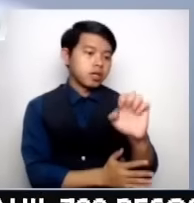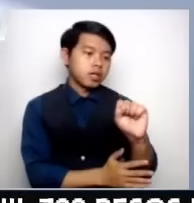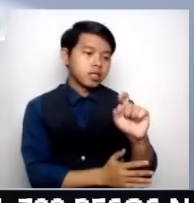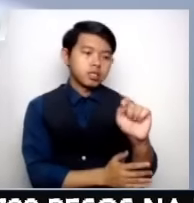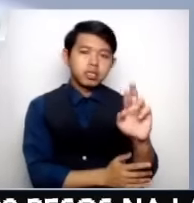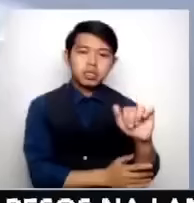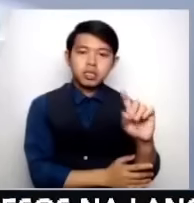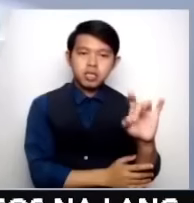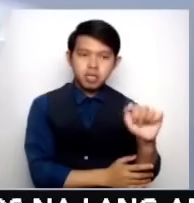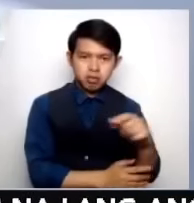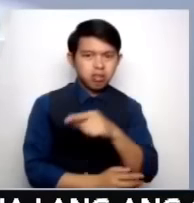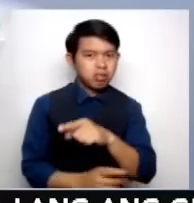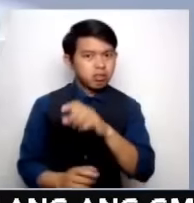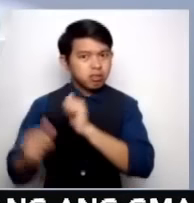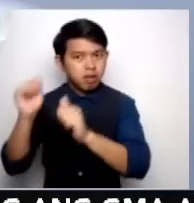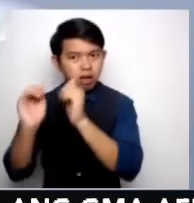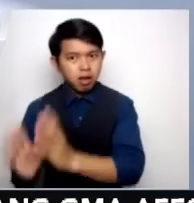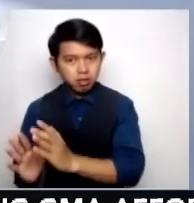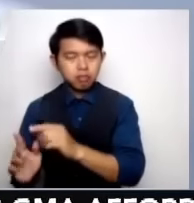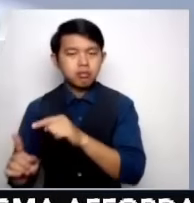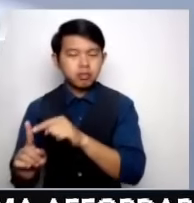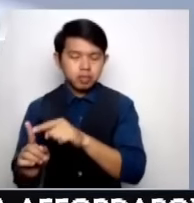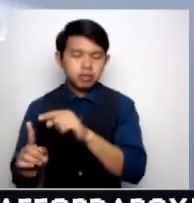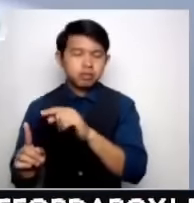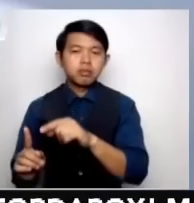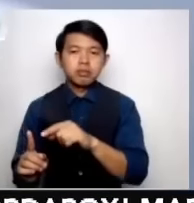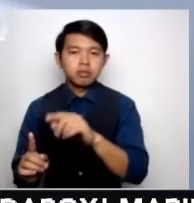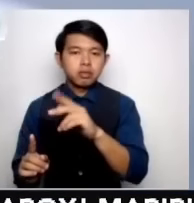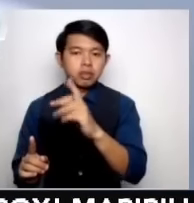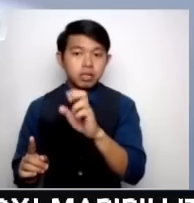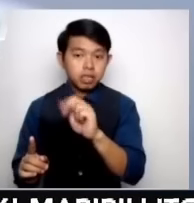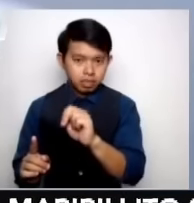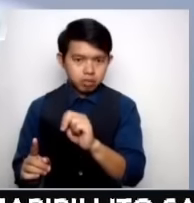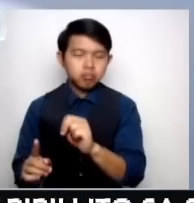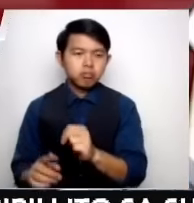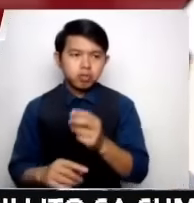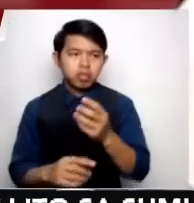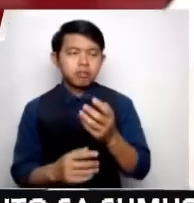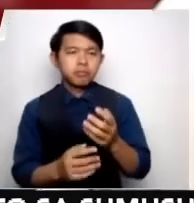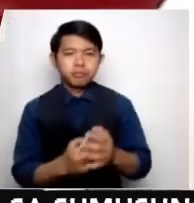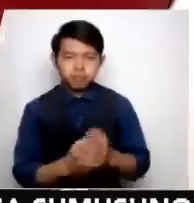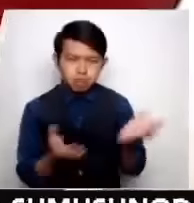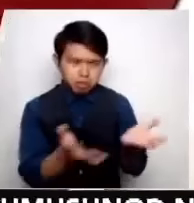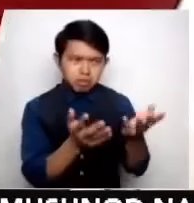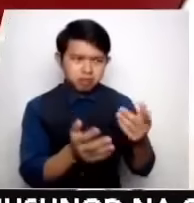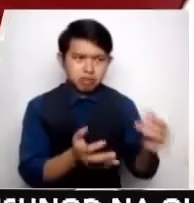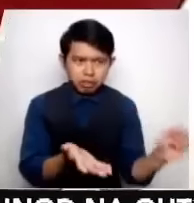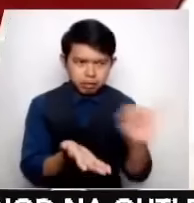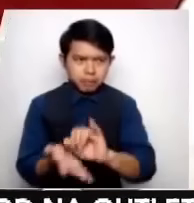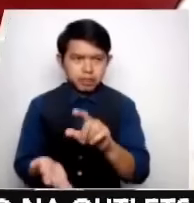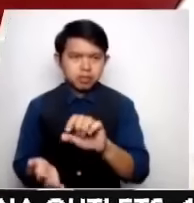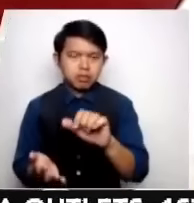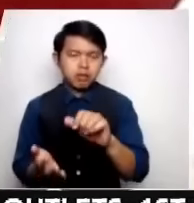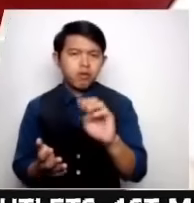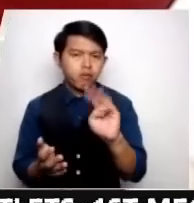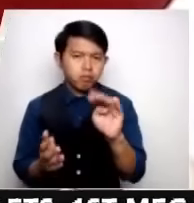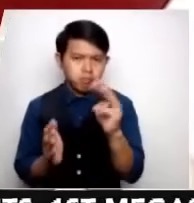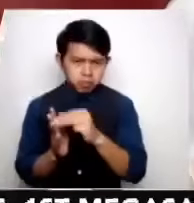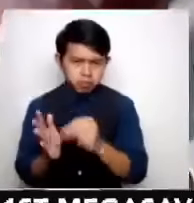biktima para mag-invest. 10% na monthly interest daw ang ipinangako ni Chan. Siya mismo yung actively